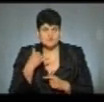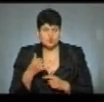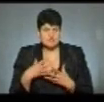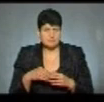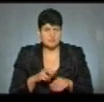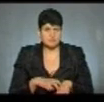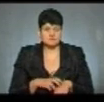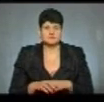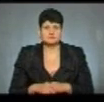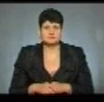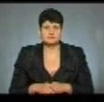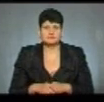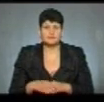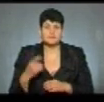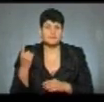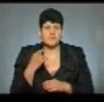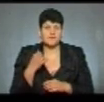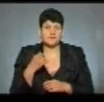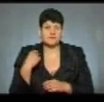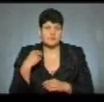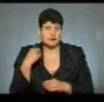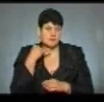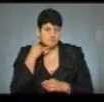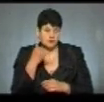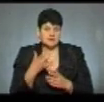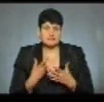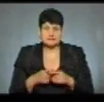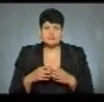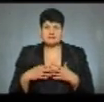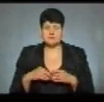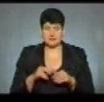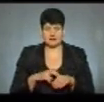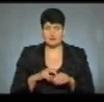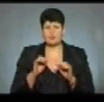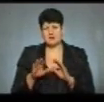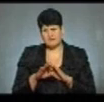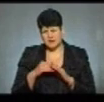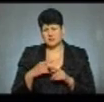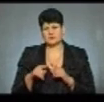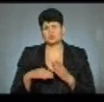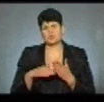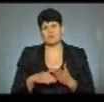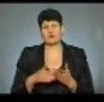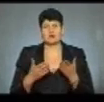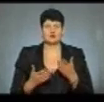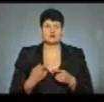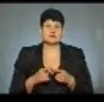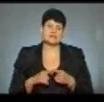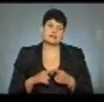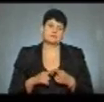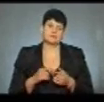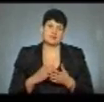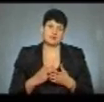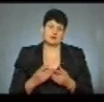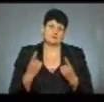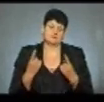лікарю? Звичайно, що перший дзвінок сімейному лікарю. Можна викликати швидку допомогу, якщо це, можливо, є така